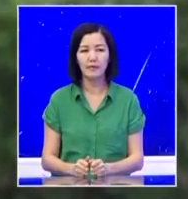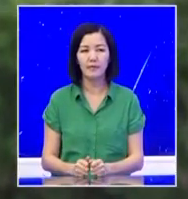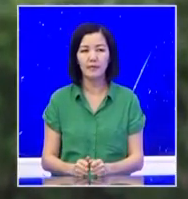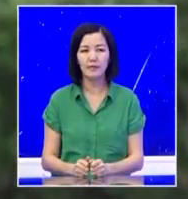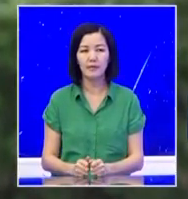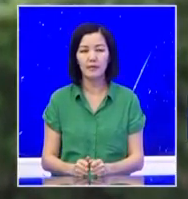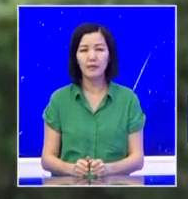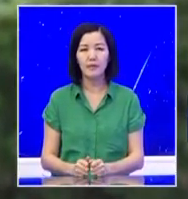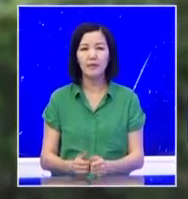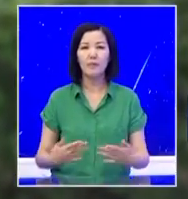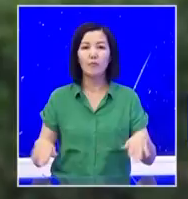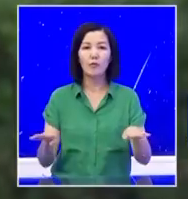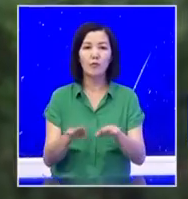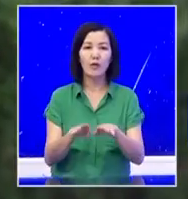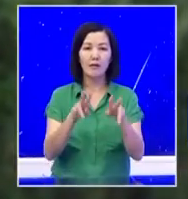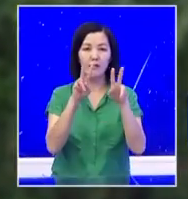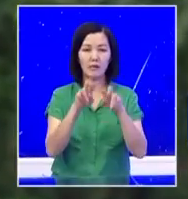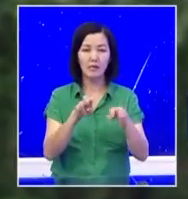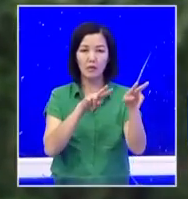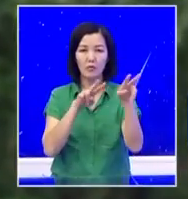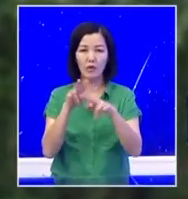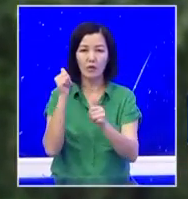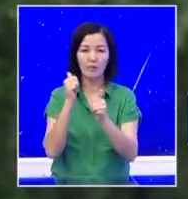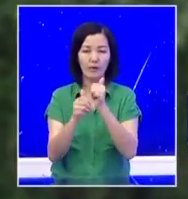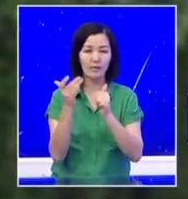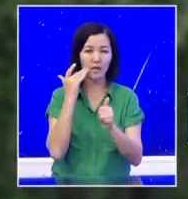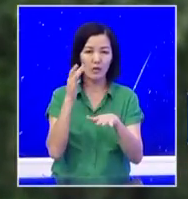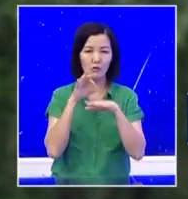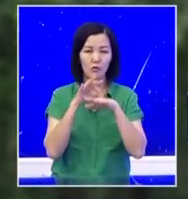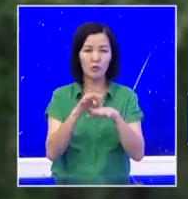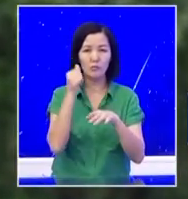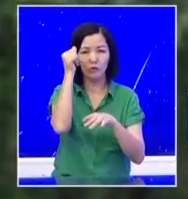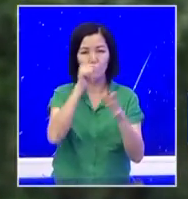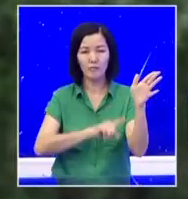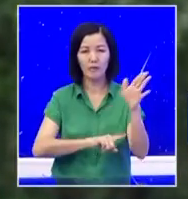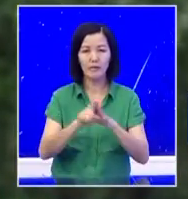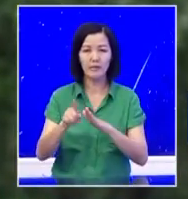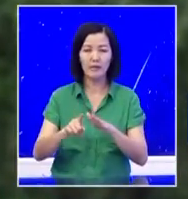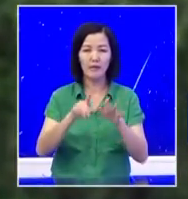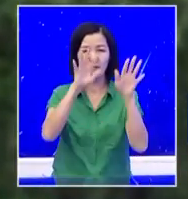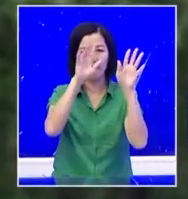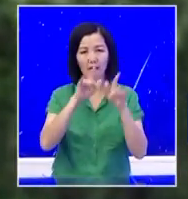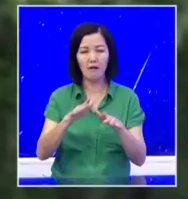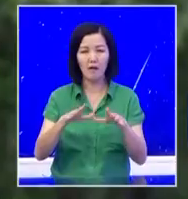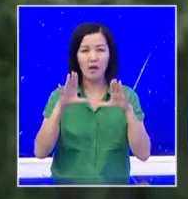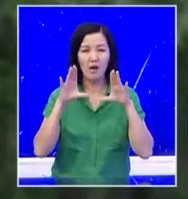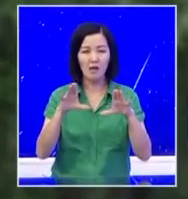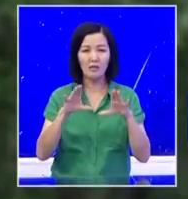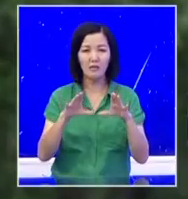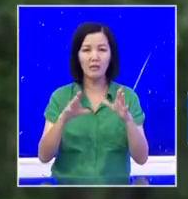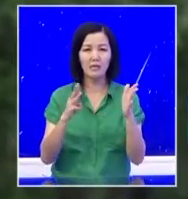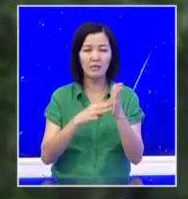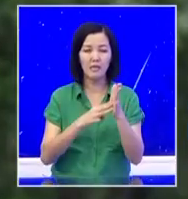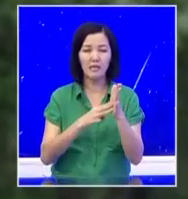обследование. Біз мұндай мониторинг жұмыстарын одайы жүргізіп тұрамыз. Жыл басынан қар қалың деген 8 таулы өлкені барлап қайттық.